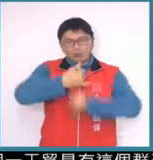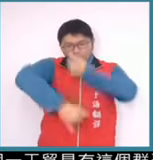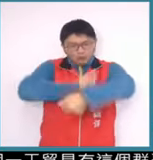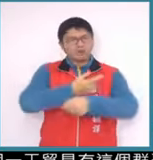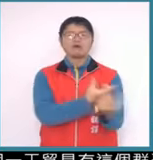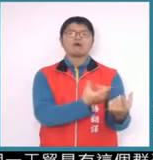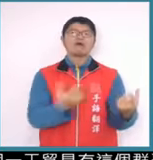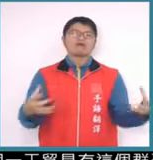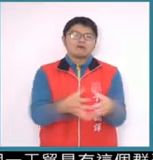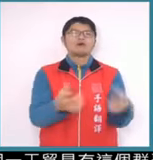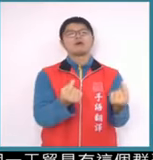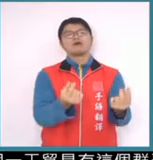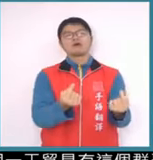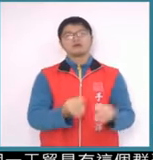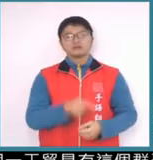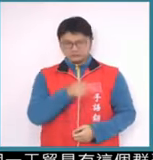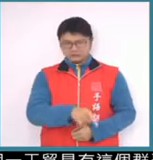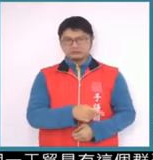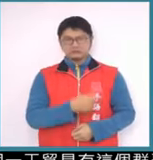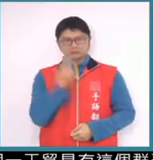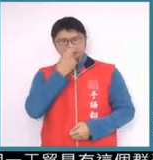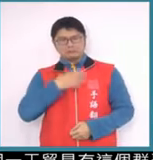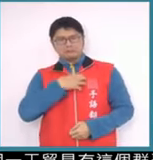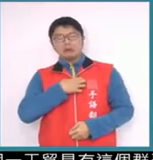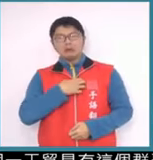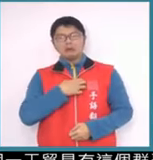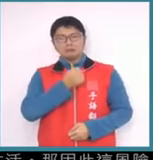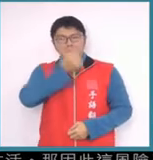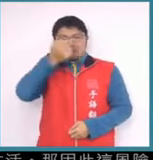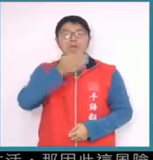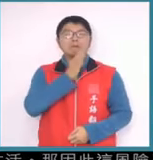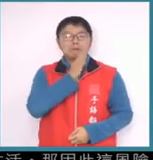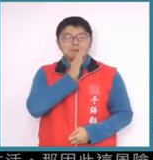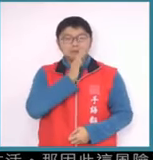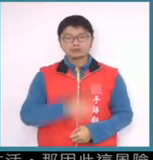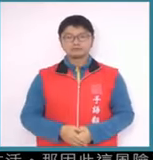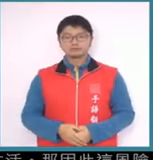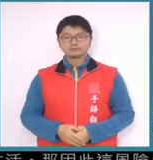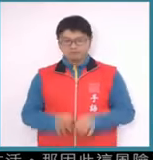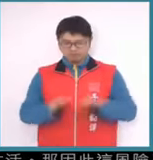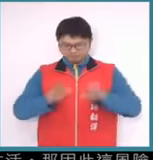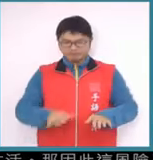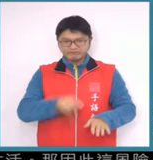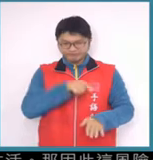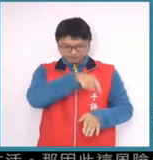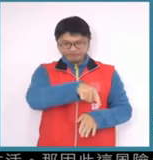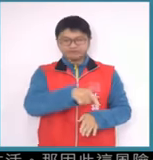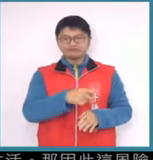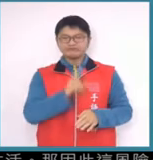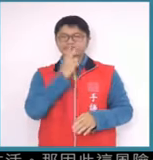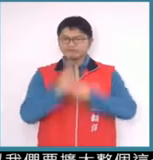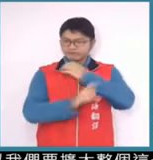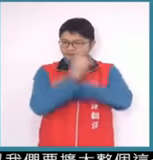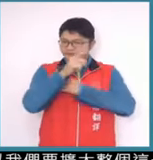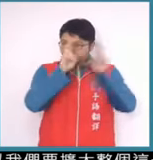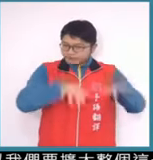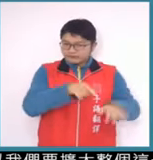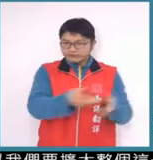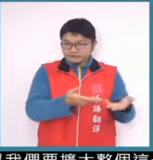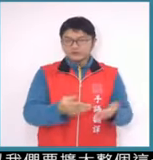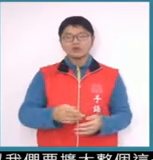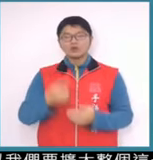因此这个风险是比较高的，所以我们要扩大整个这一次的事件的不管是远